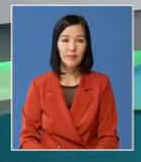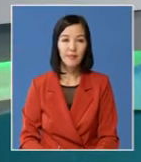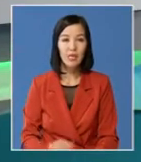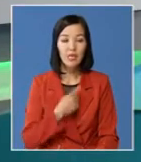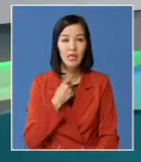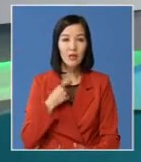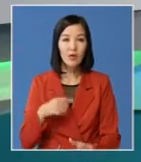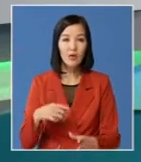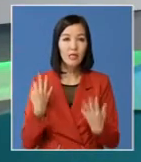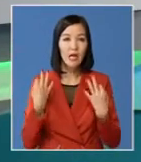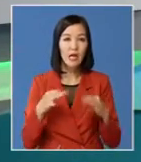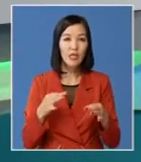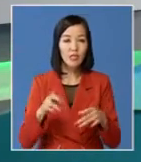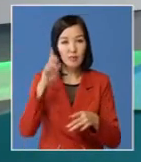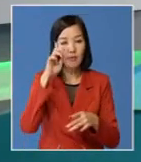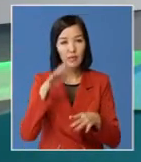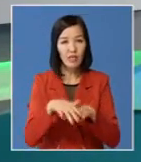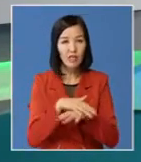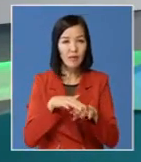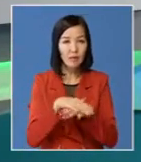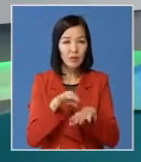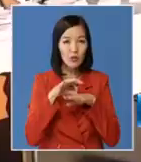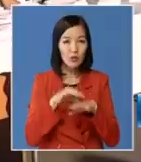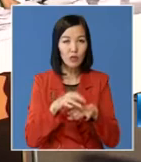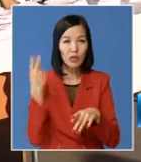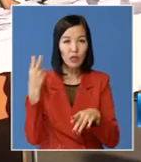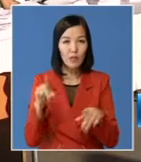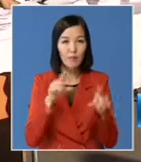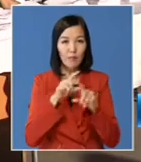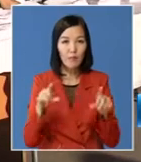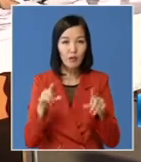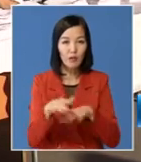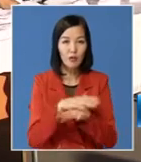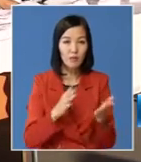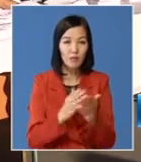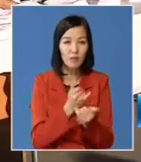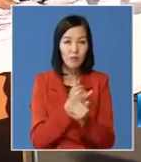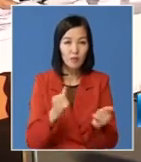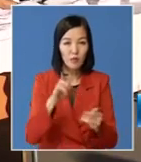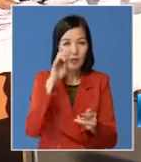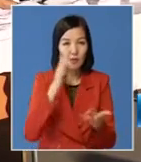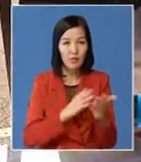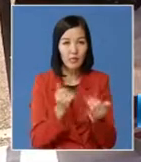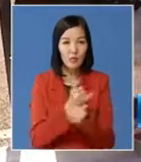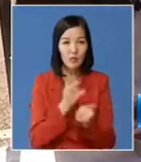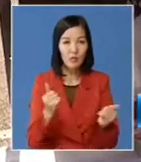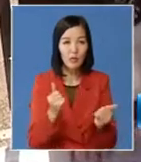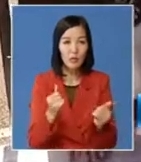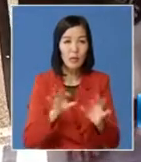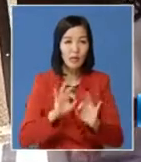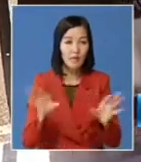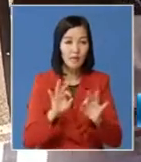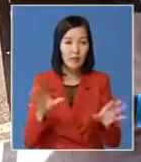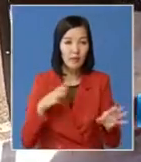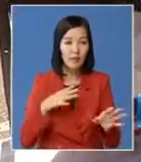Талдықорғанда ашық мемлекет жәрмеңкесі өтті. 20-дан аса түрлі мекеме өкілдері тұрғындарға қызмет көрсетіп, мемлекеттік қызмет түрлері туралы мағлұмат